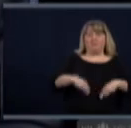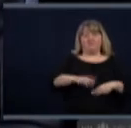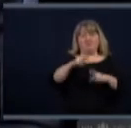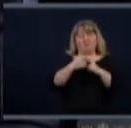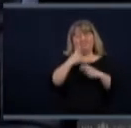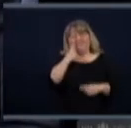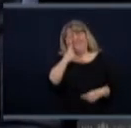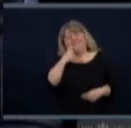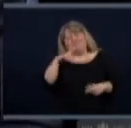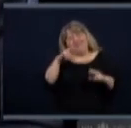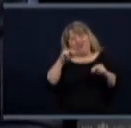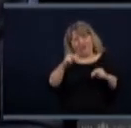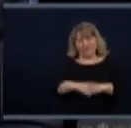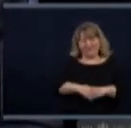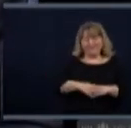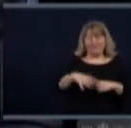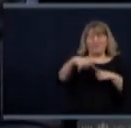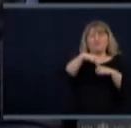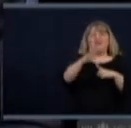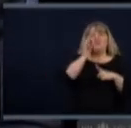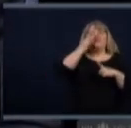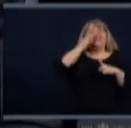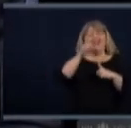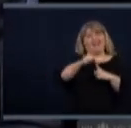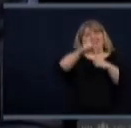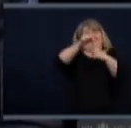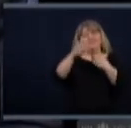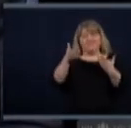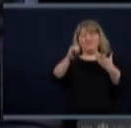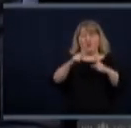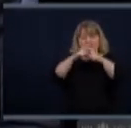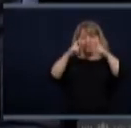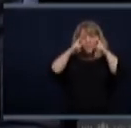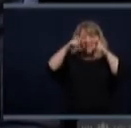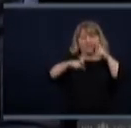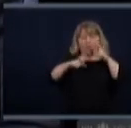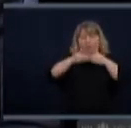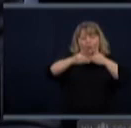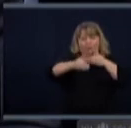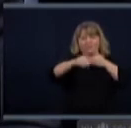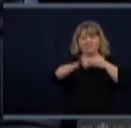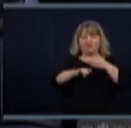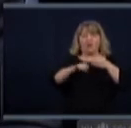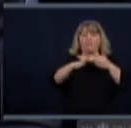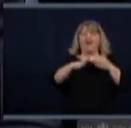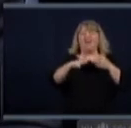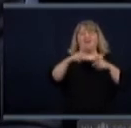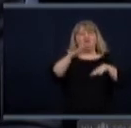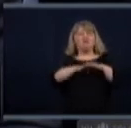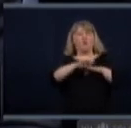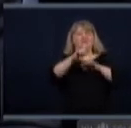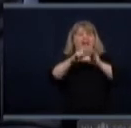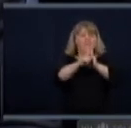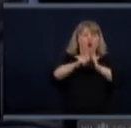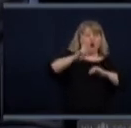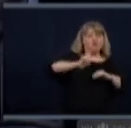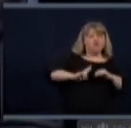porter des masques pendant un certain temps, mais la loi 21 qui demande de ne pas porter de signes religieux va